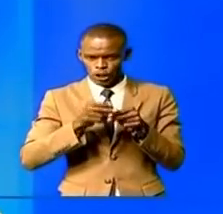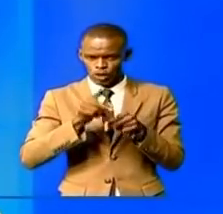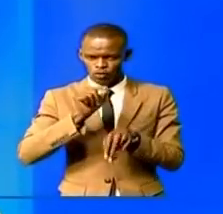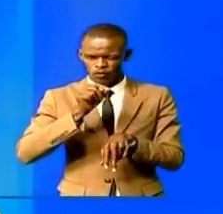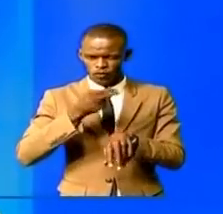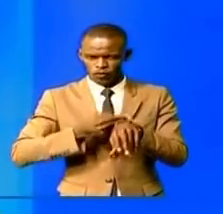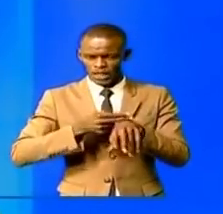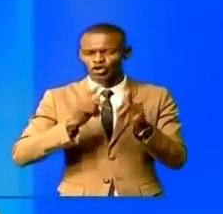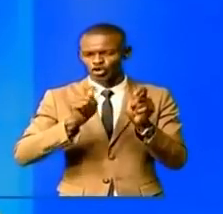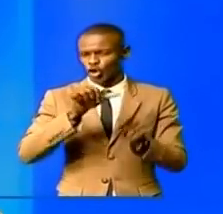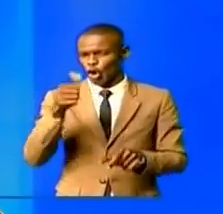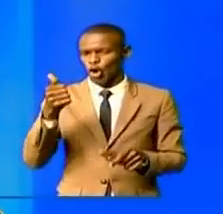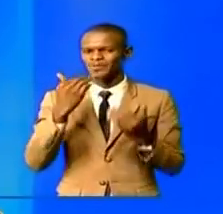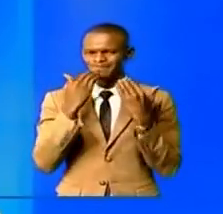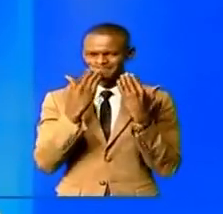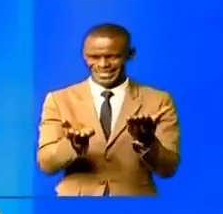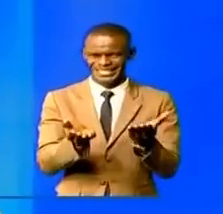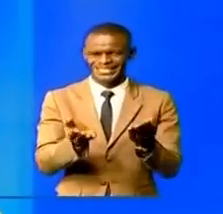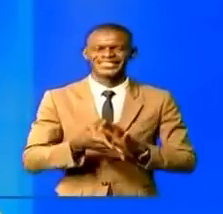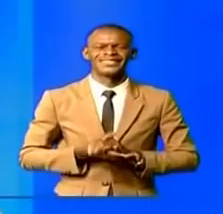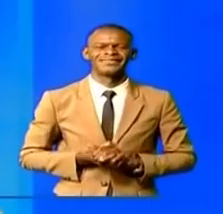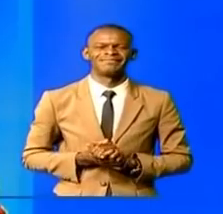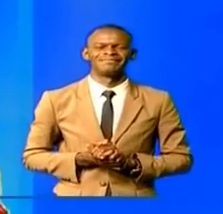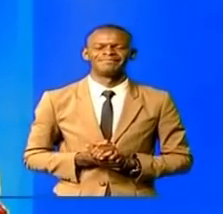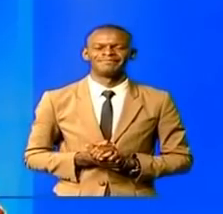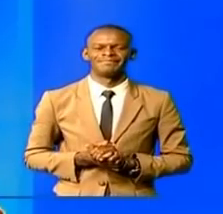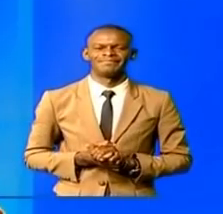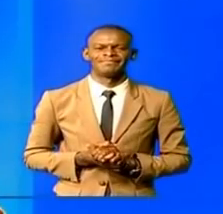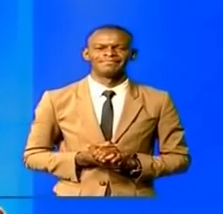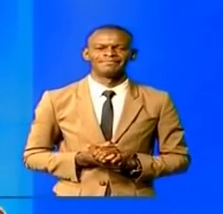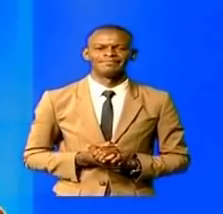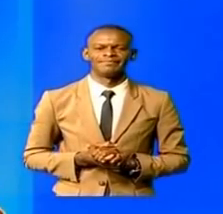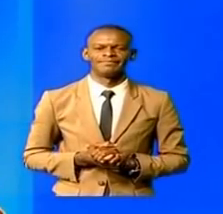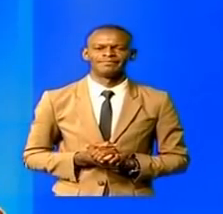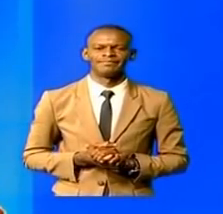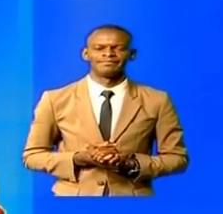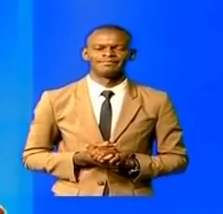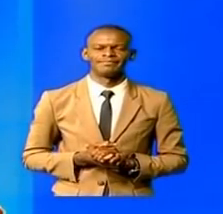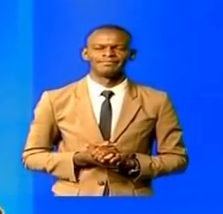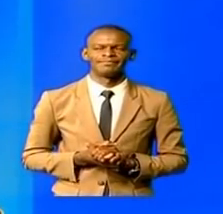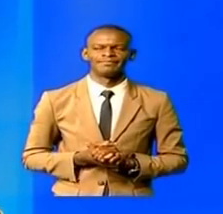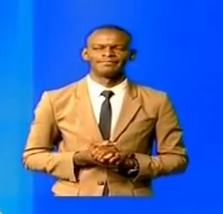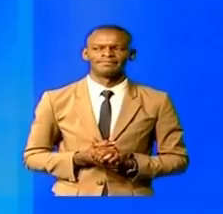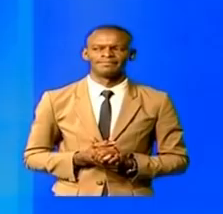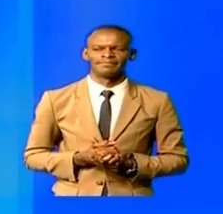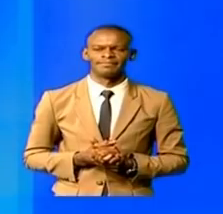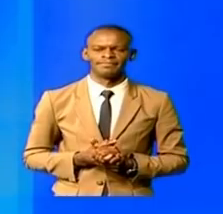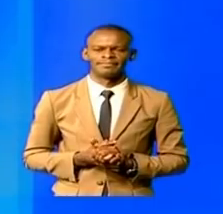Boulabouaki à 20h pour la suite de l'actualité. D'ici là, bonne suite de programme sur la RTT.